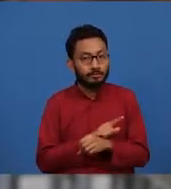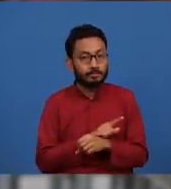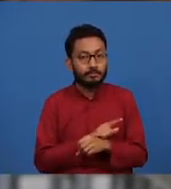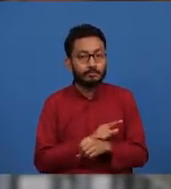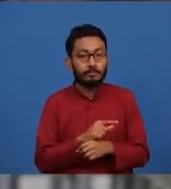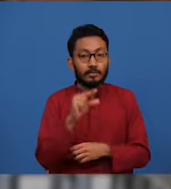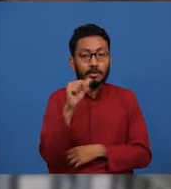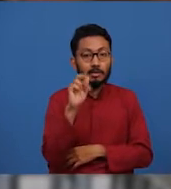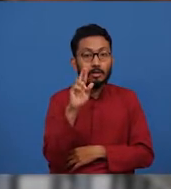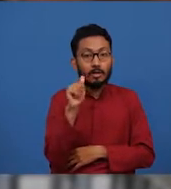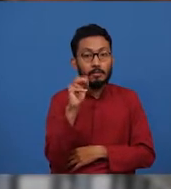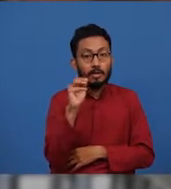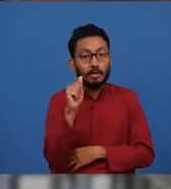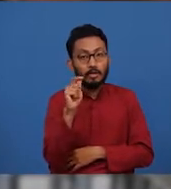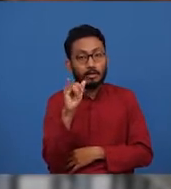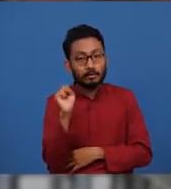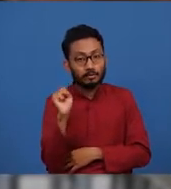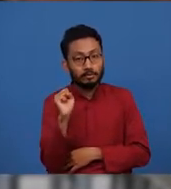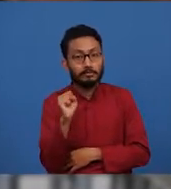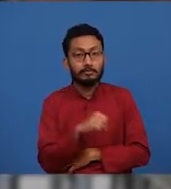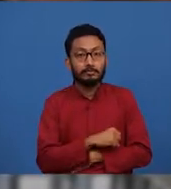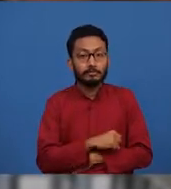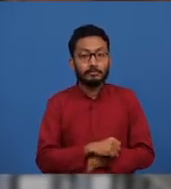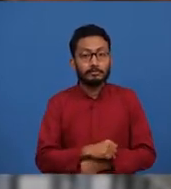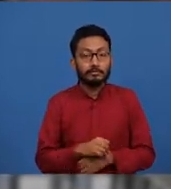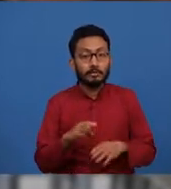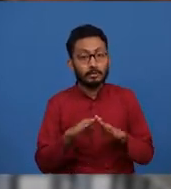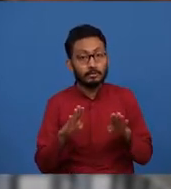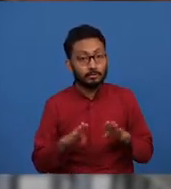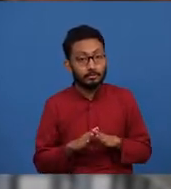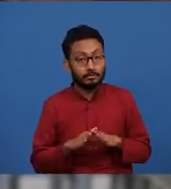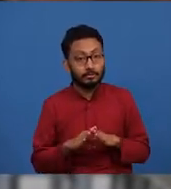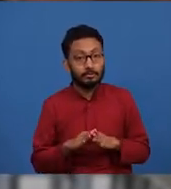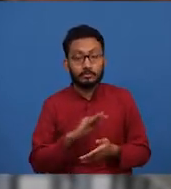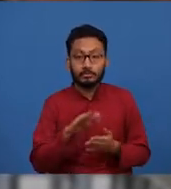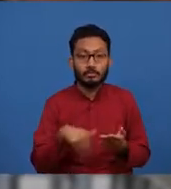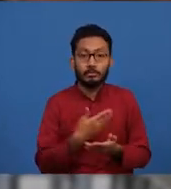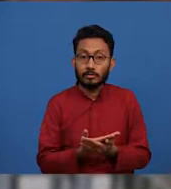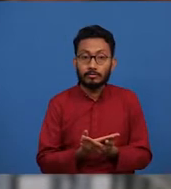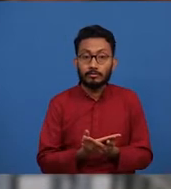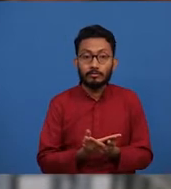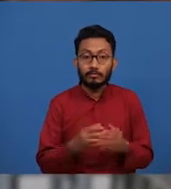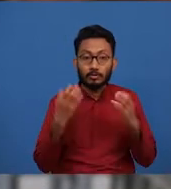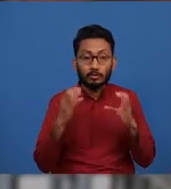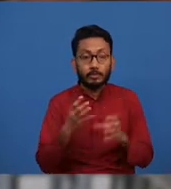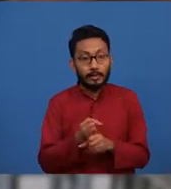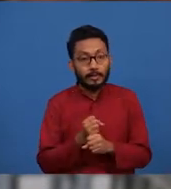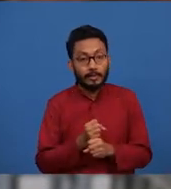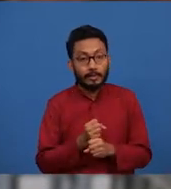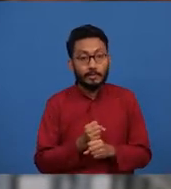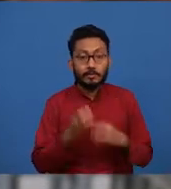Sebagai rumusan kepada pelajaran kita hari ini, cikgu dapati murid-murid sudah jelas dan